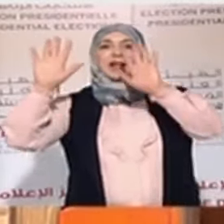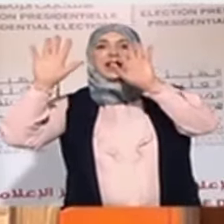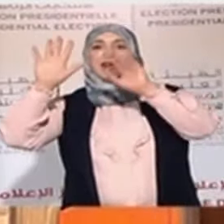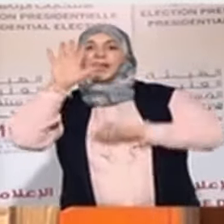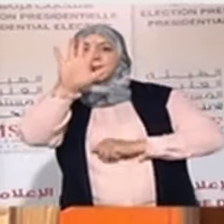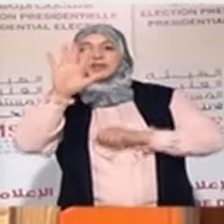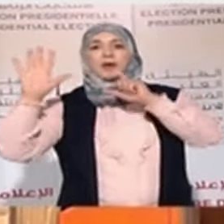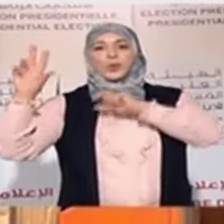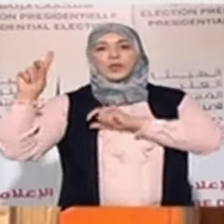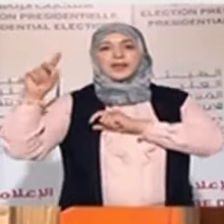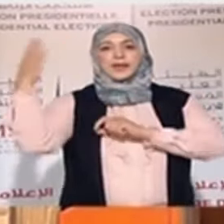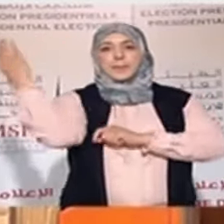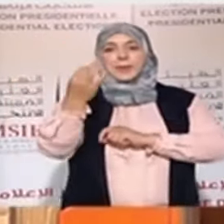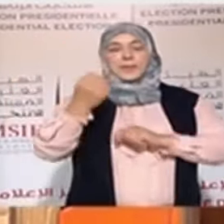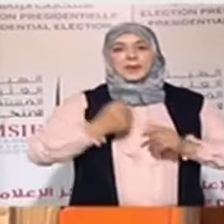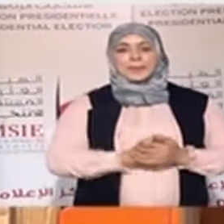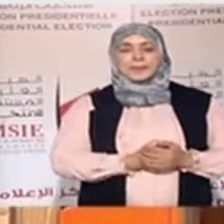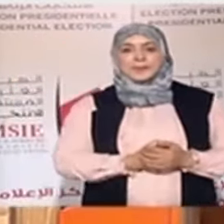7.35%.